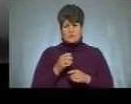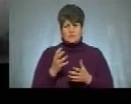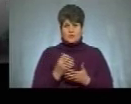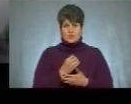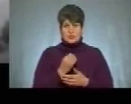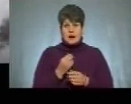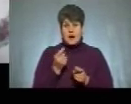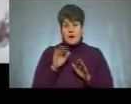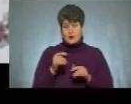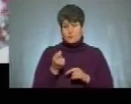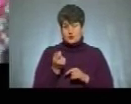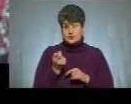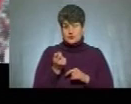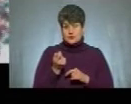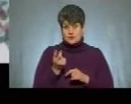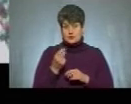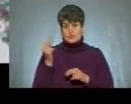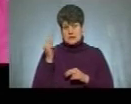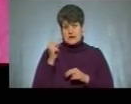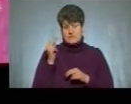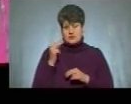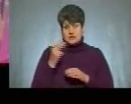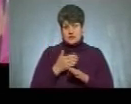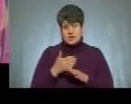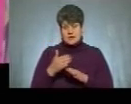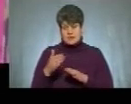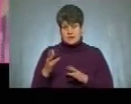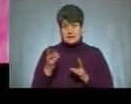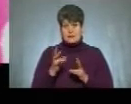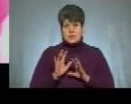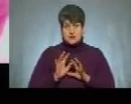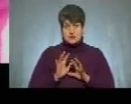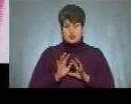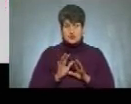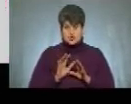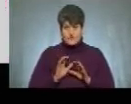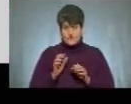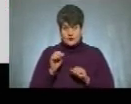я чуть-чуть навчилася. Треба штовхатися,